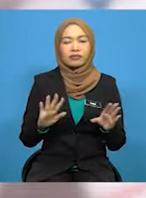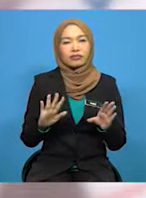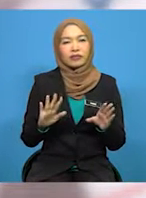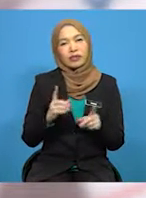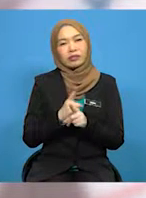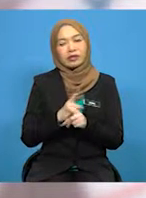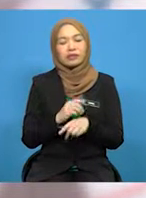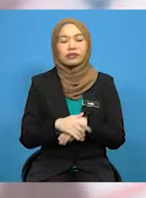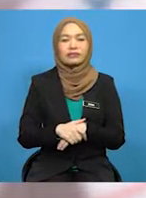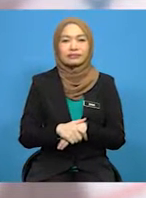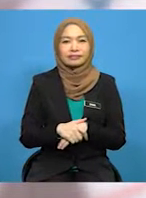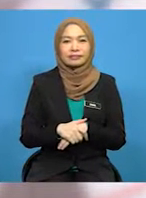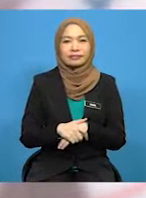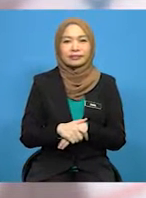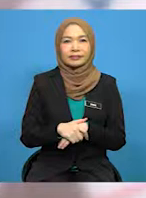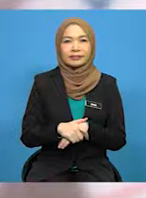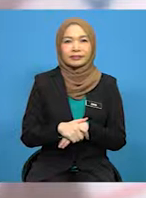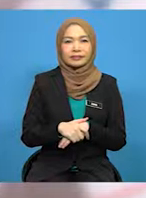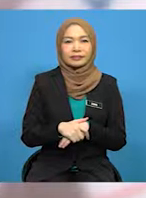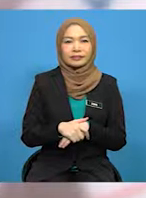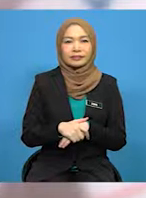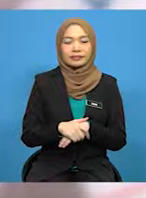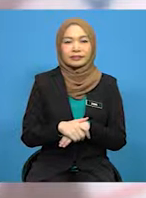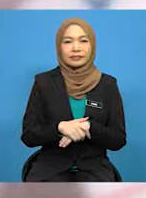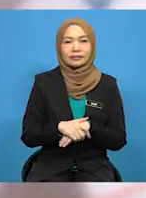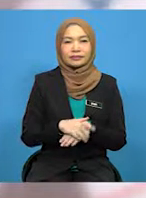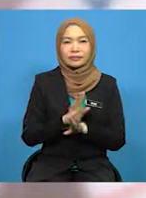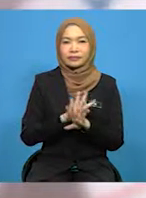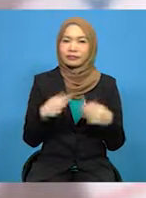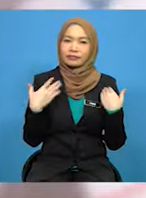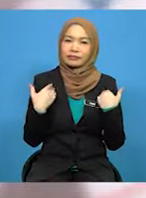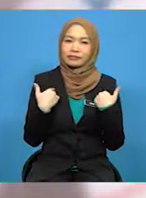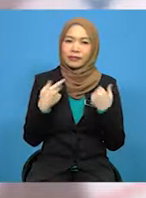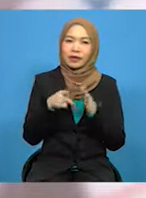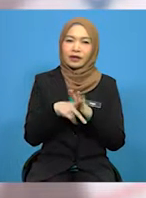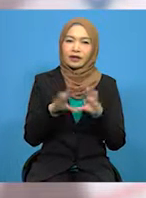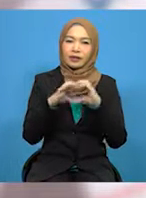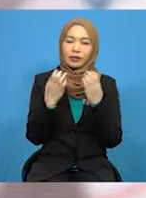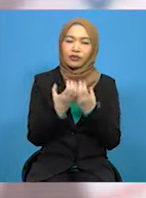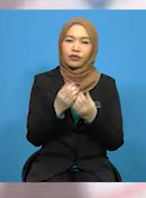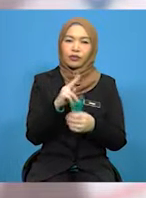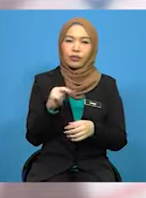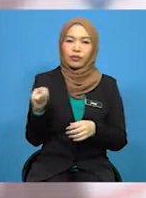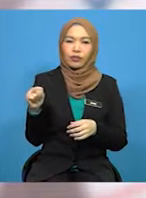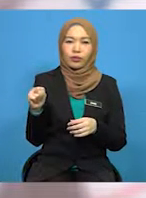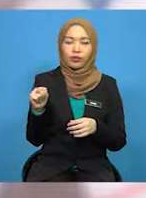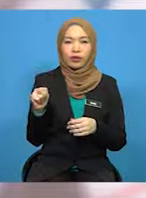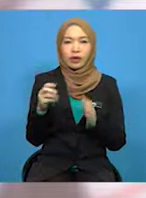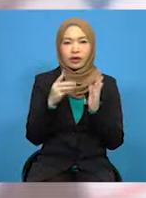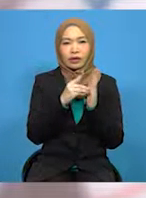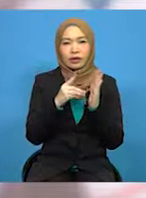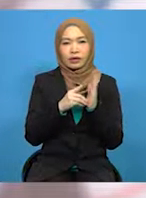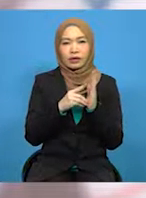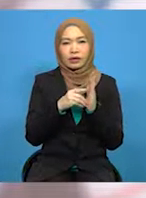maju tidak mempunyai pengumpulan maklumat yang cekap. Secara umumnya, nilai